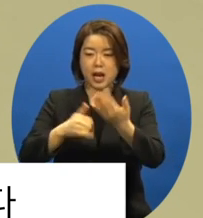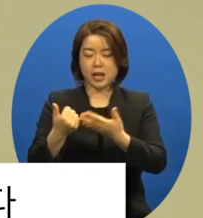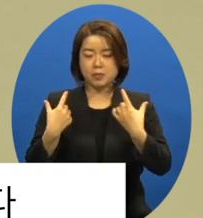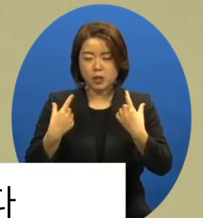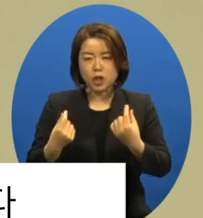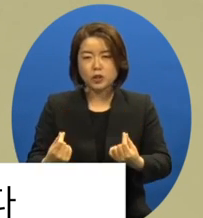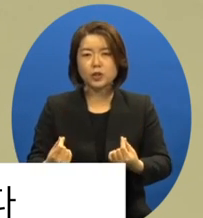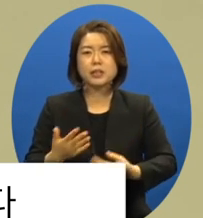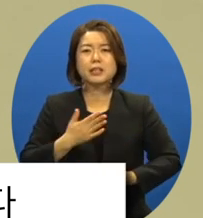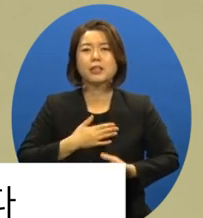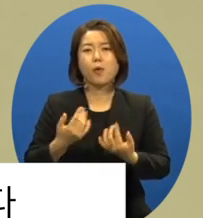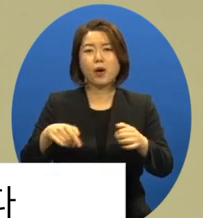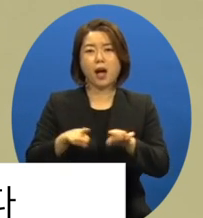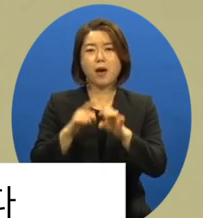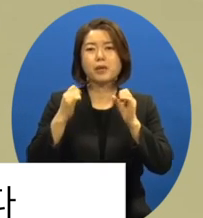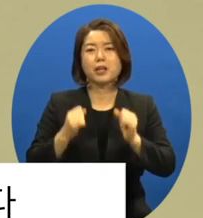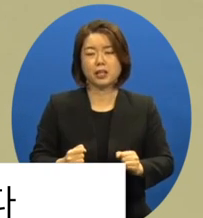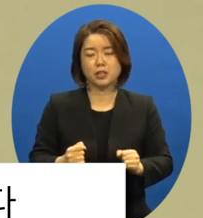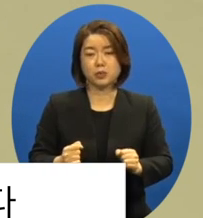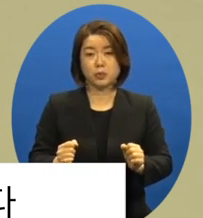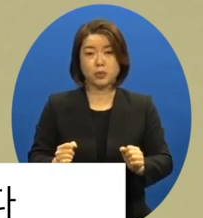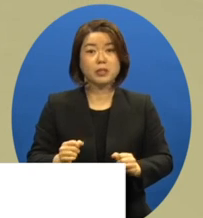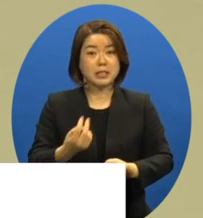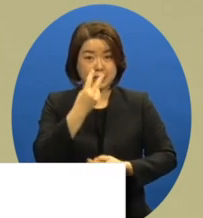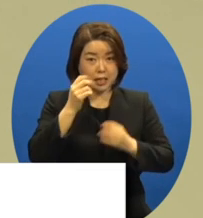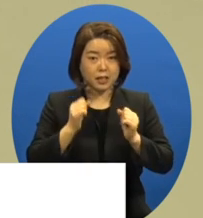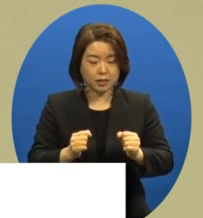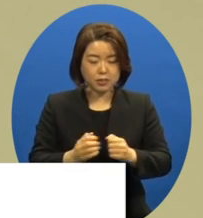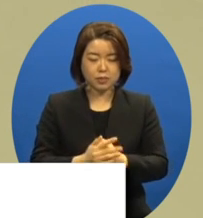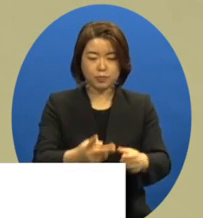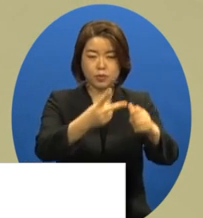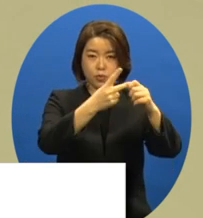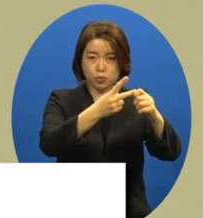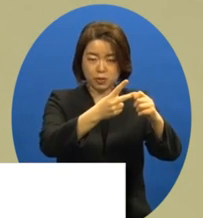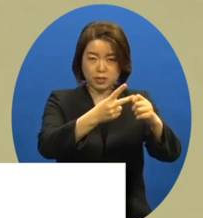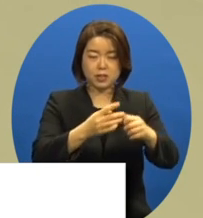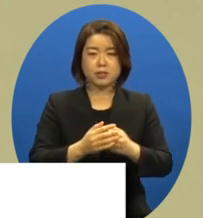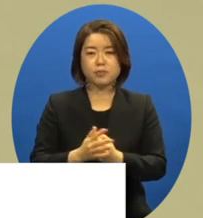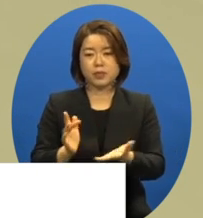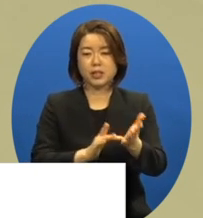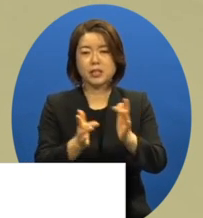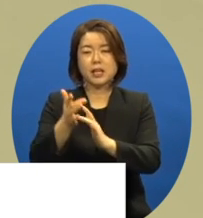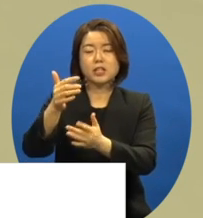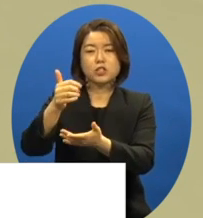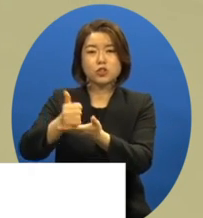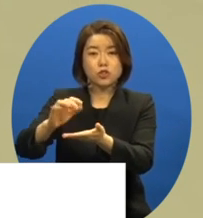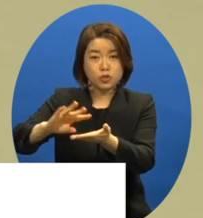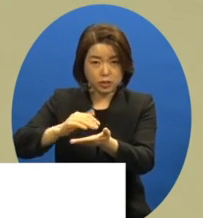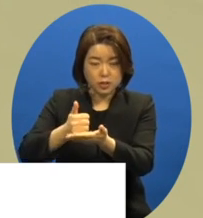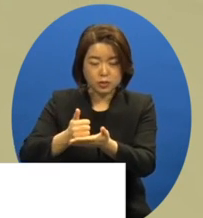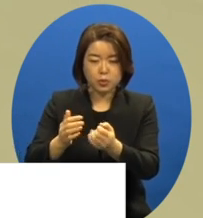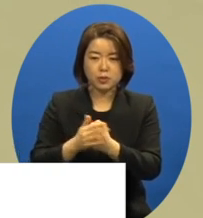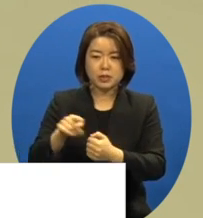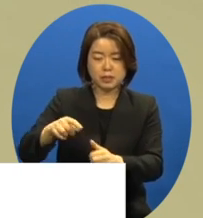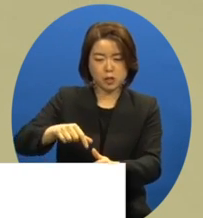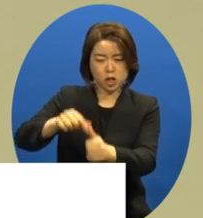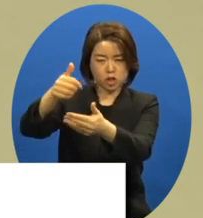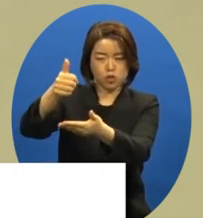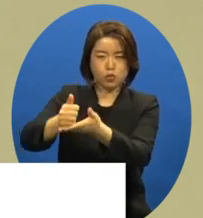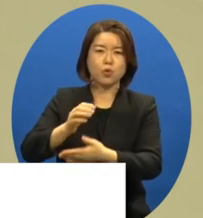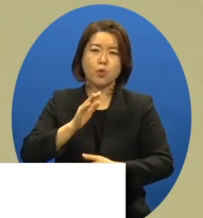여전히 나와 함께 하시고 살아계시다. 두 번째는 예수 그리스도는 그분은